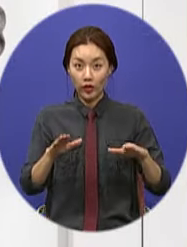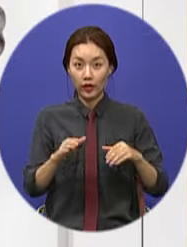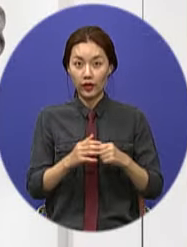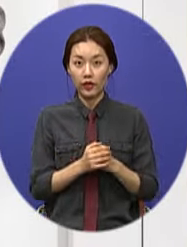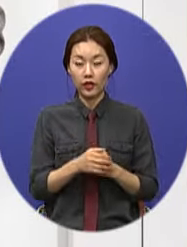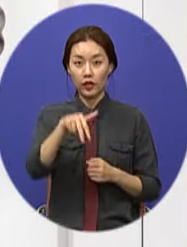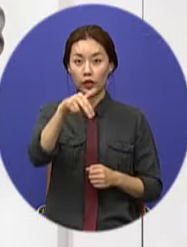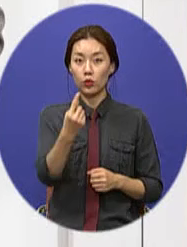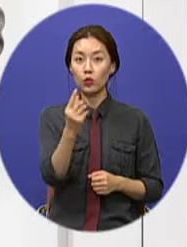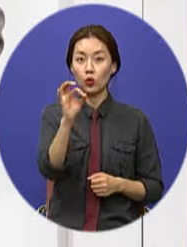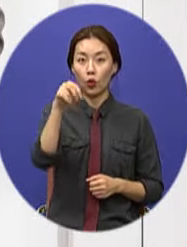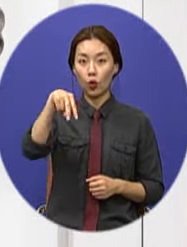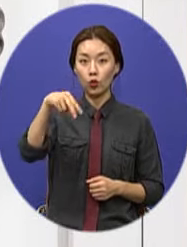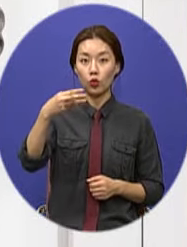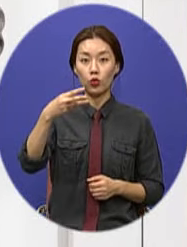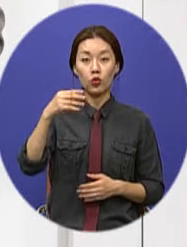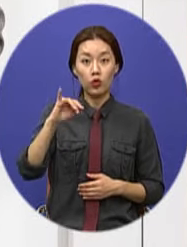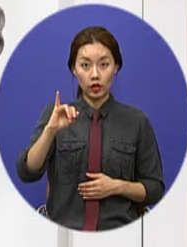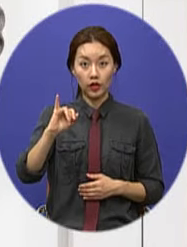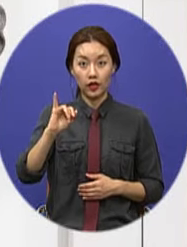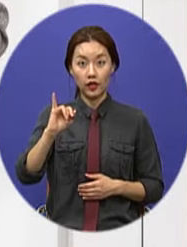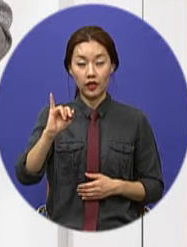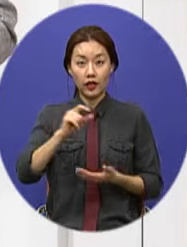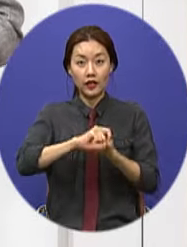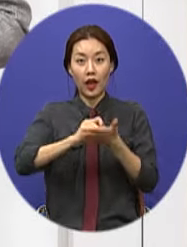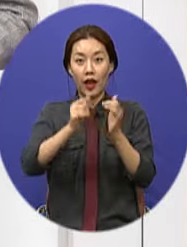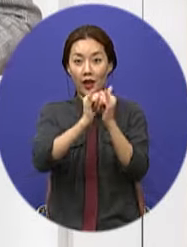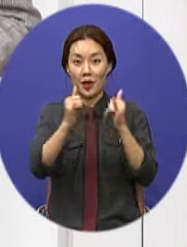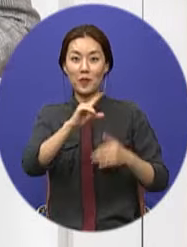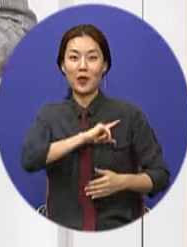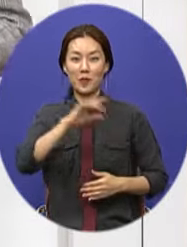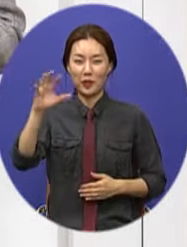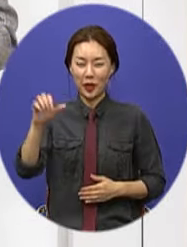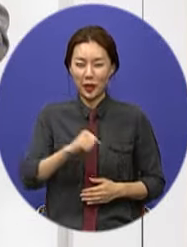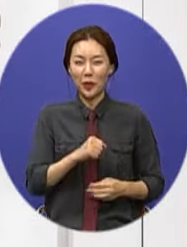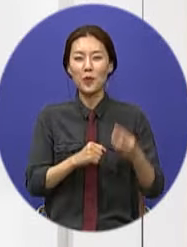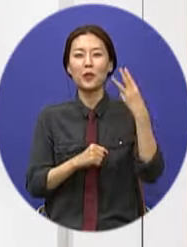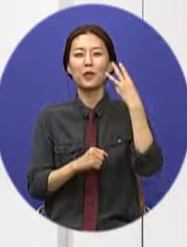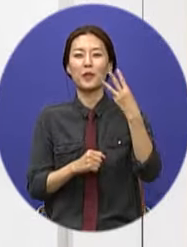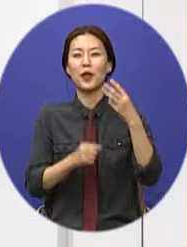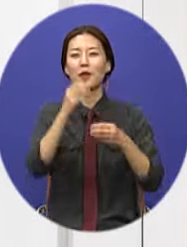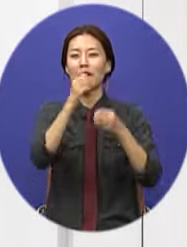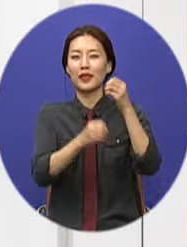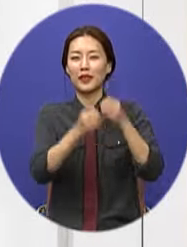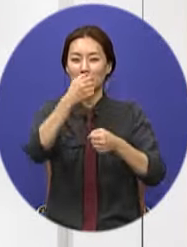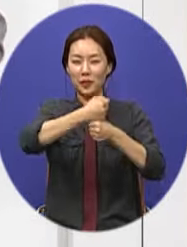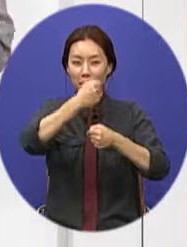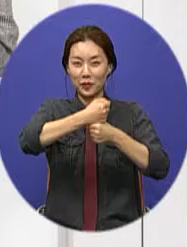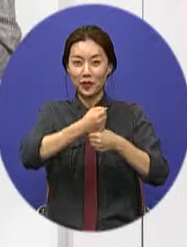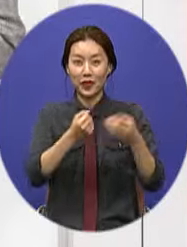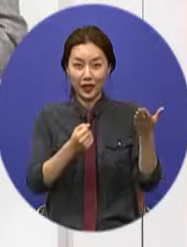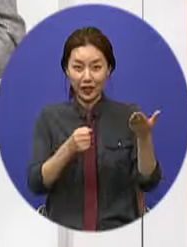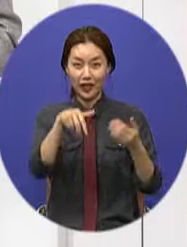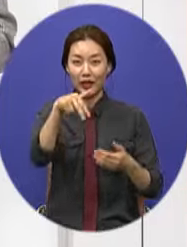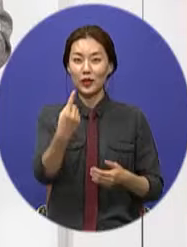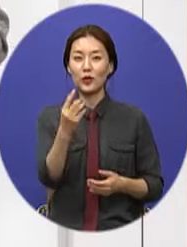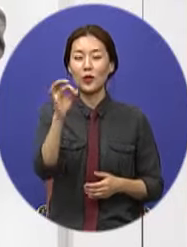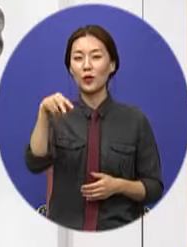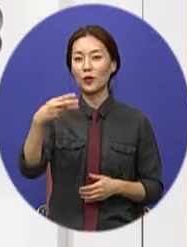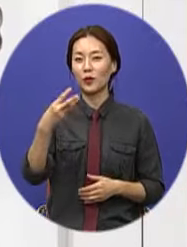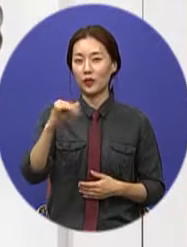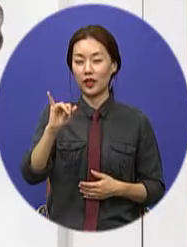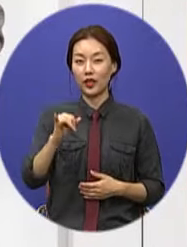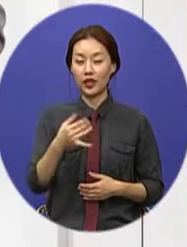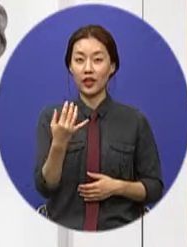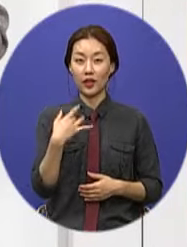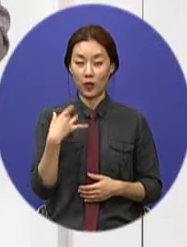작가님 이름으로 다 삼행시를 줘봤는데, 아, 아 그래요? 우리 작가님 이름 많이 들어봤어요.